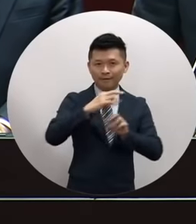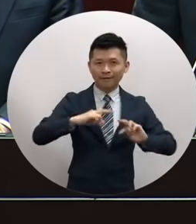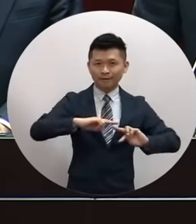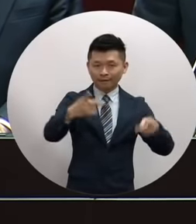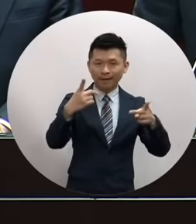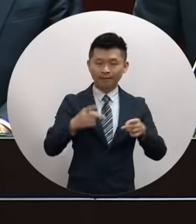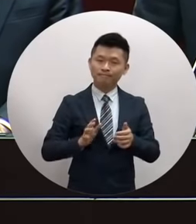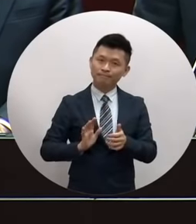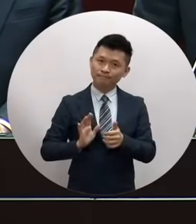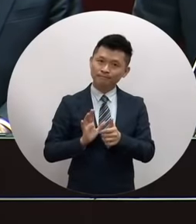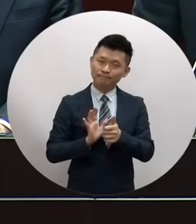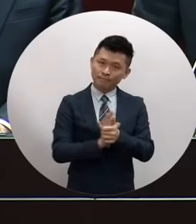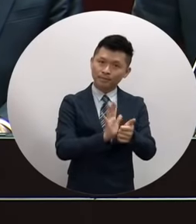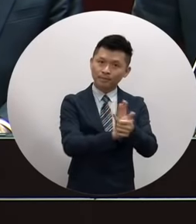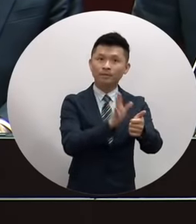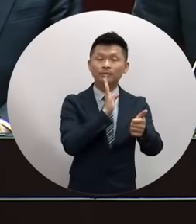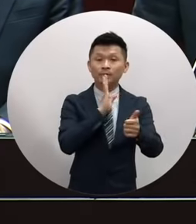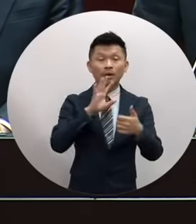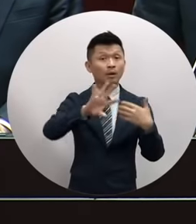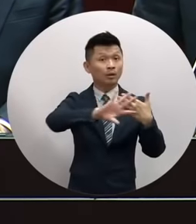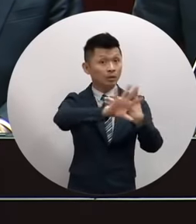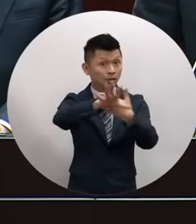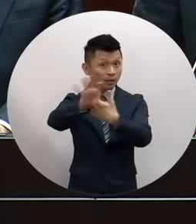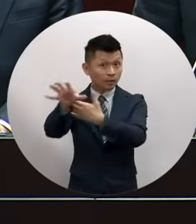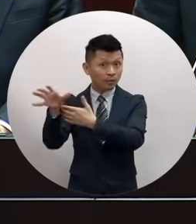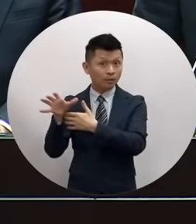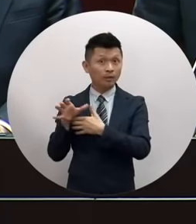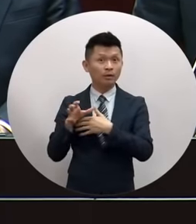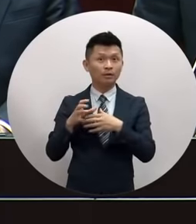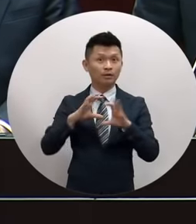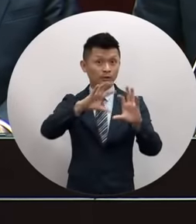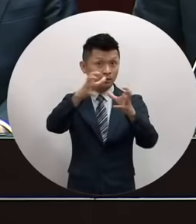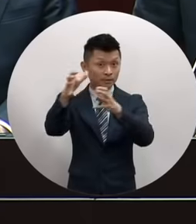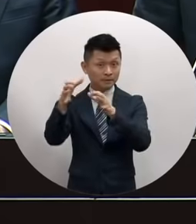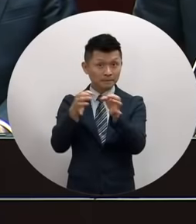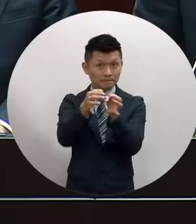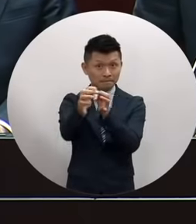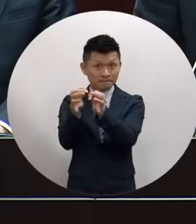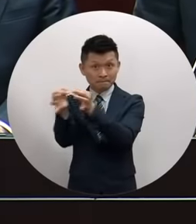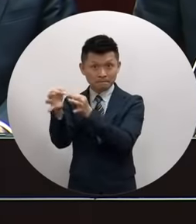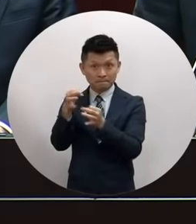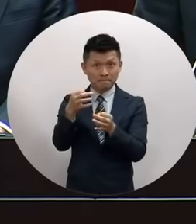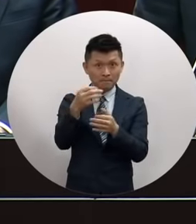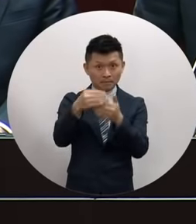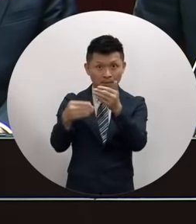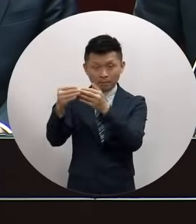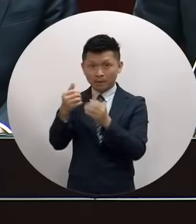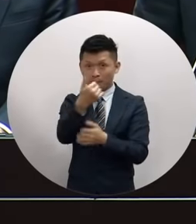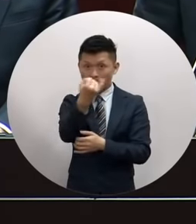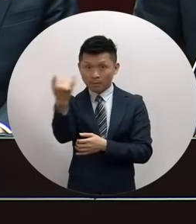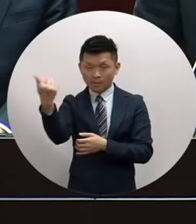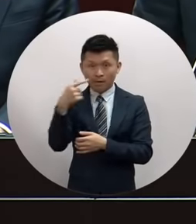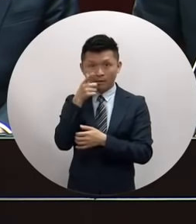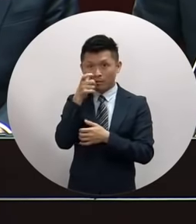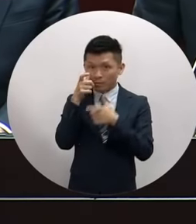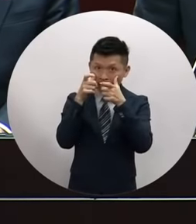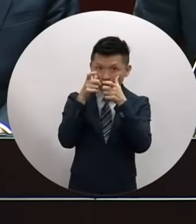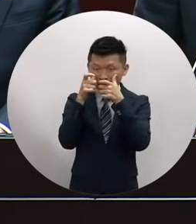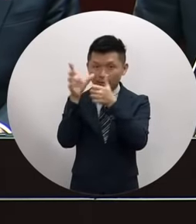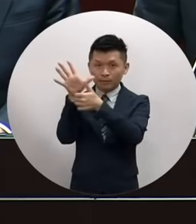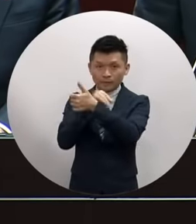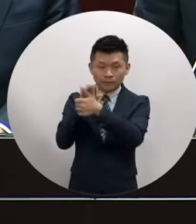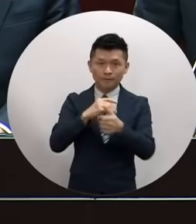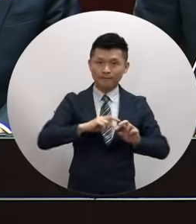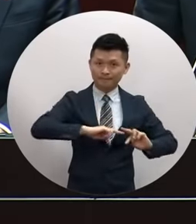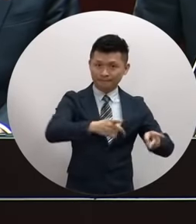会逐步的参考国际其他地区或国家的金融市场发展的优点来加速我们的金融改革。但